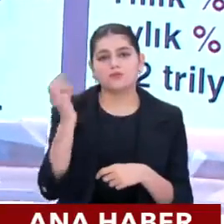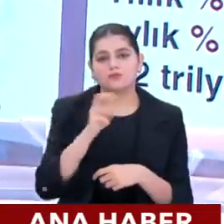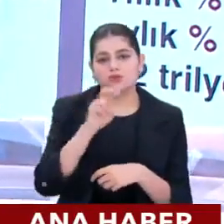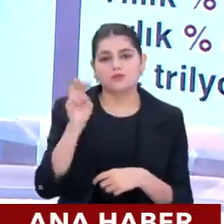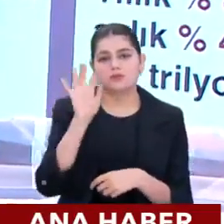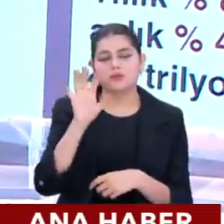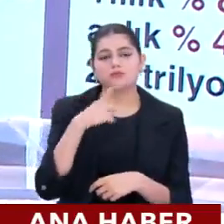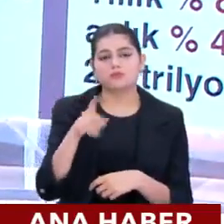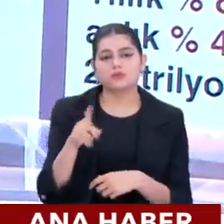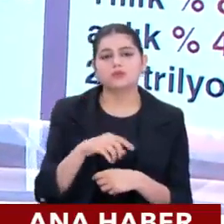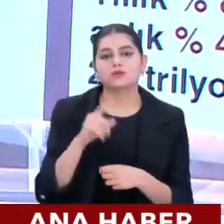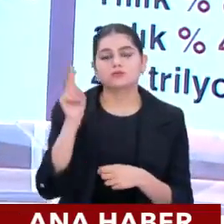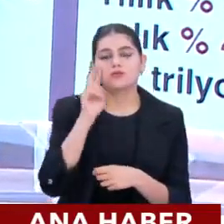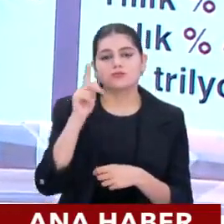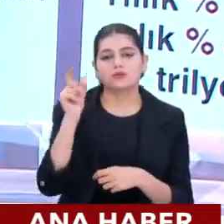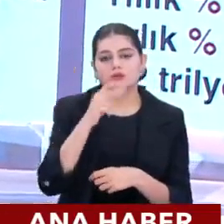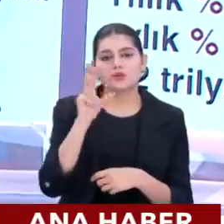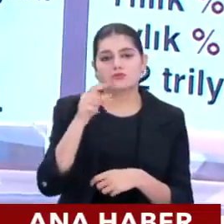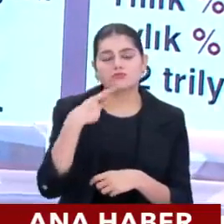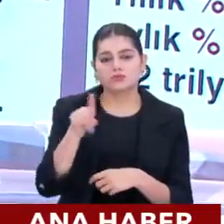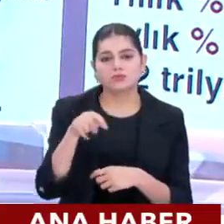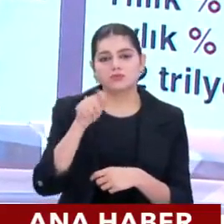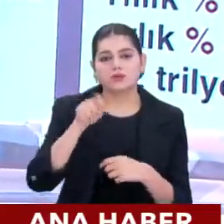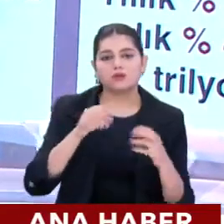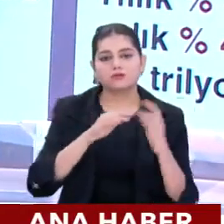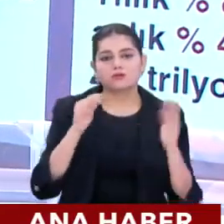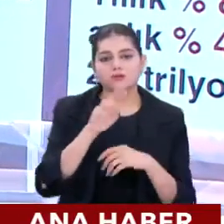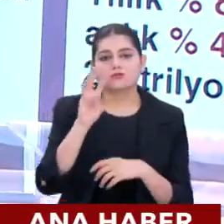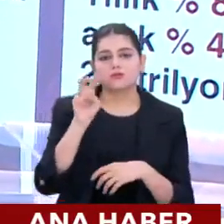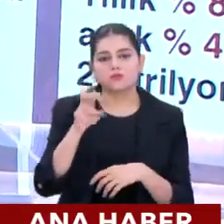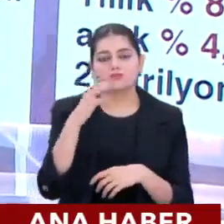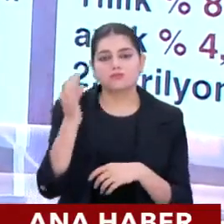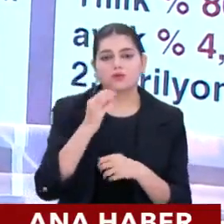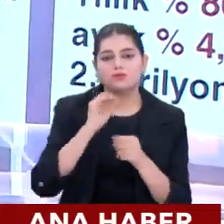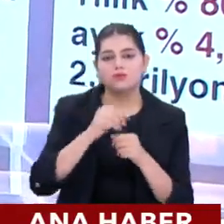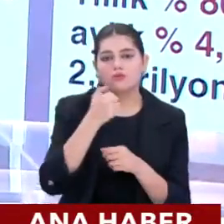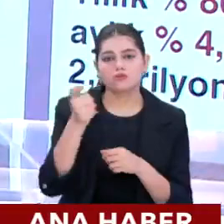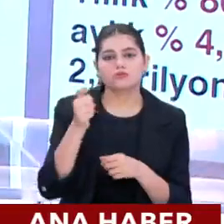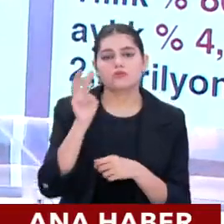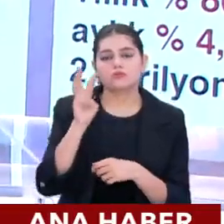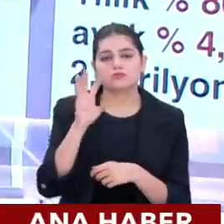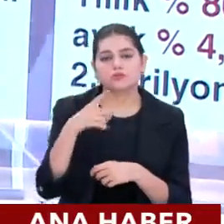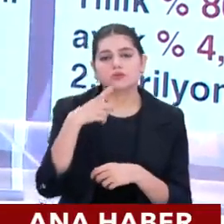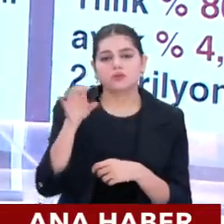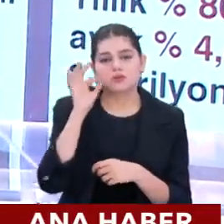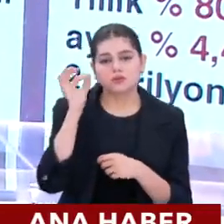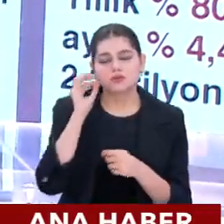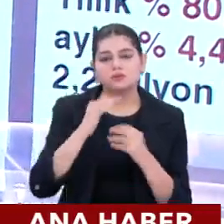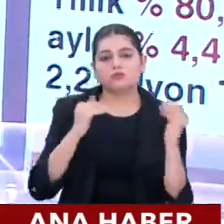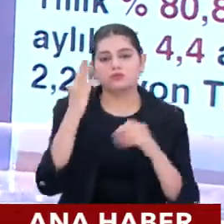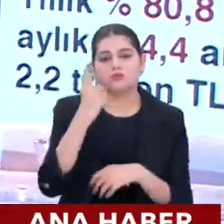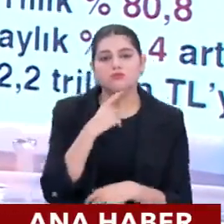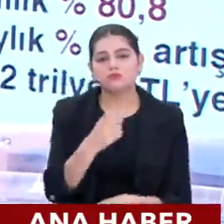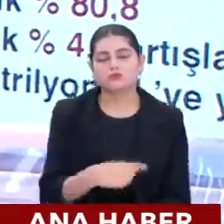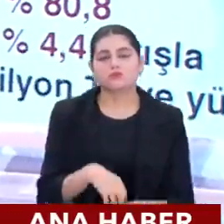850.000 son bir ayda 70.000 kişi artışla 38 milyon 635.000 kişiye yükselmiş